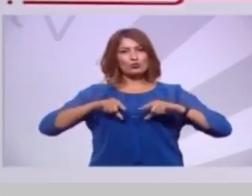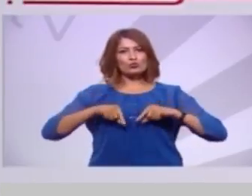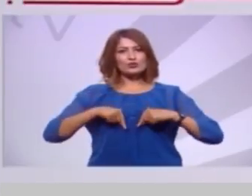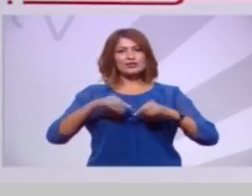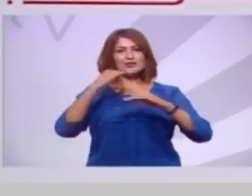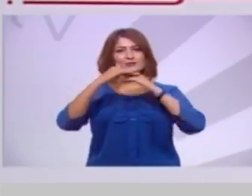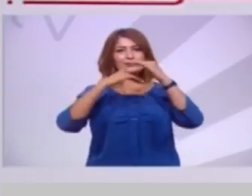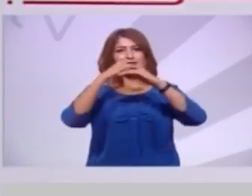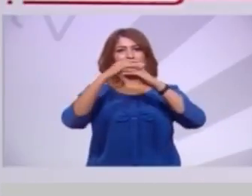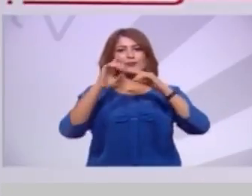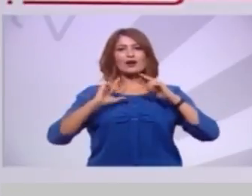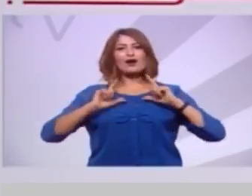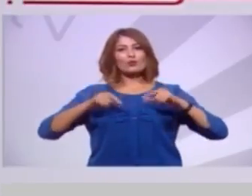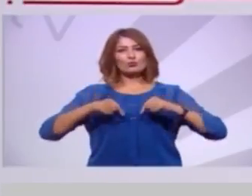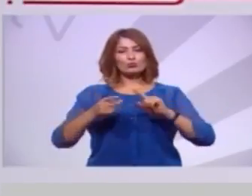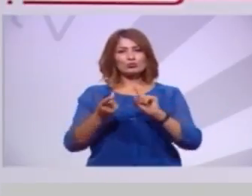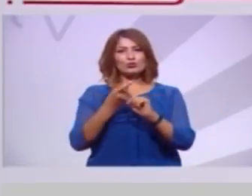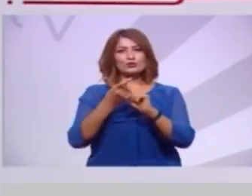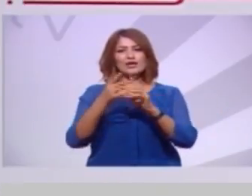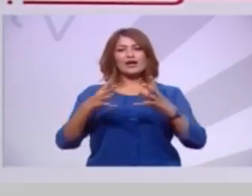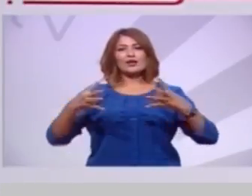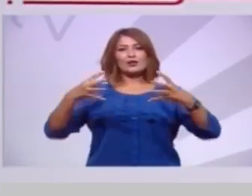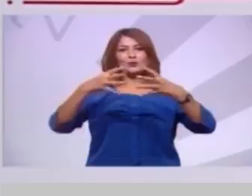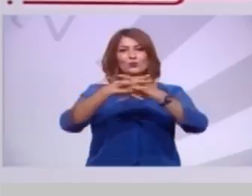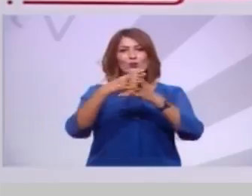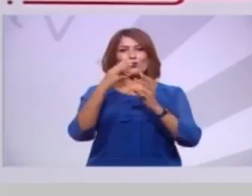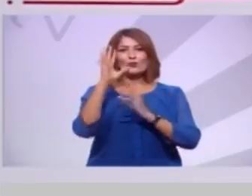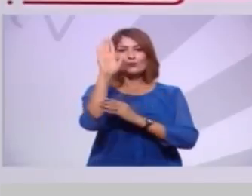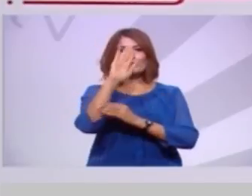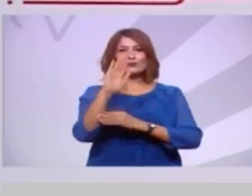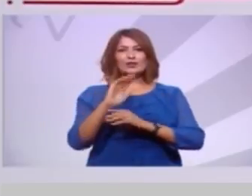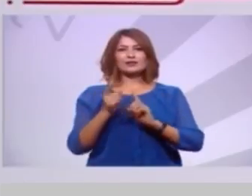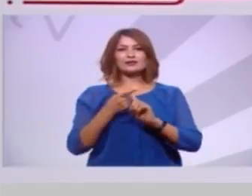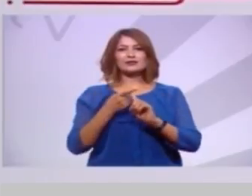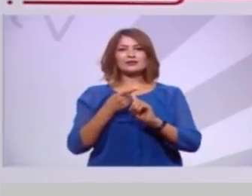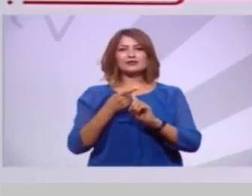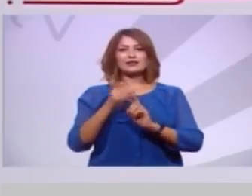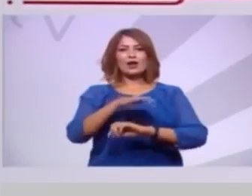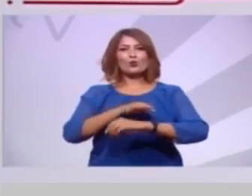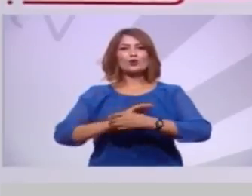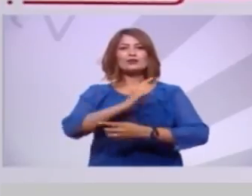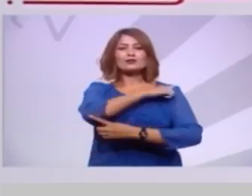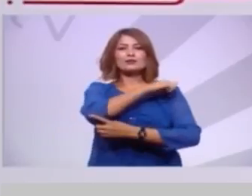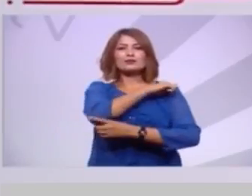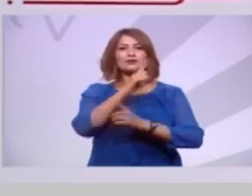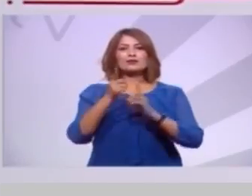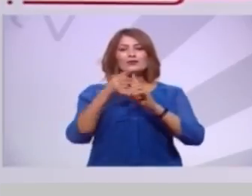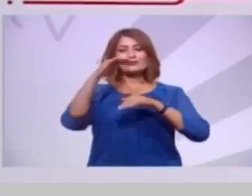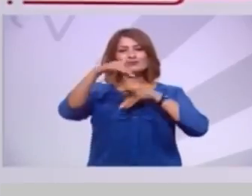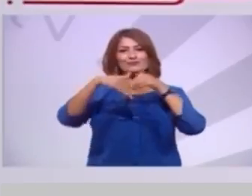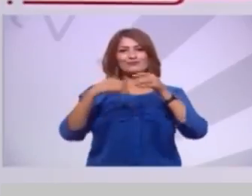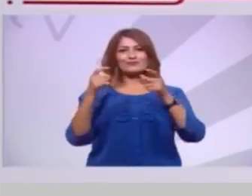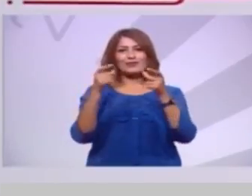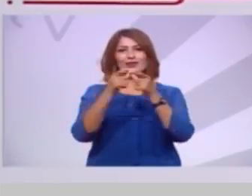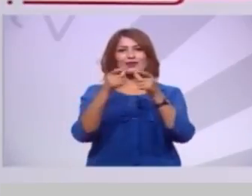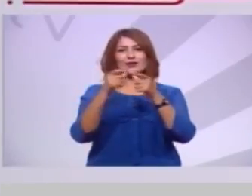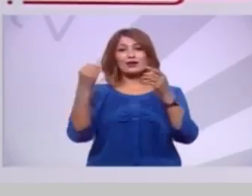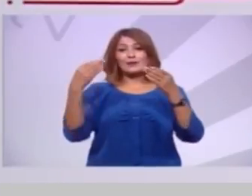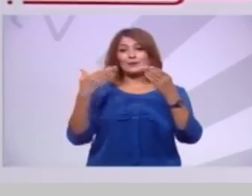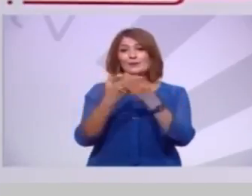بالولايه في حكومه الوحده الوطنيه ان ولايه مدنين تستحق انجاز مشاريع مهيكله